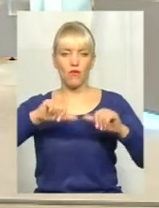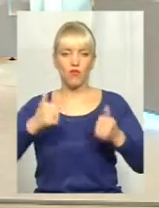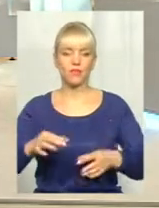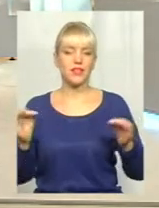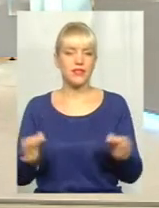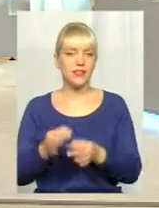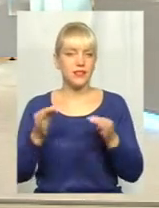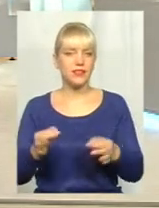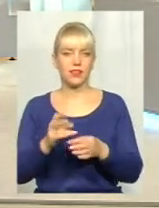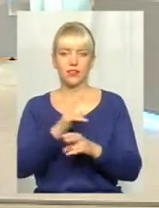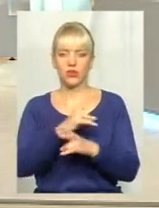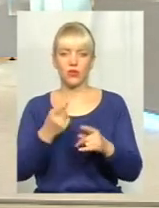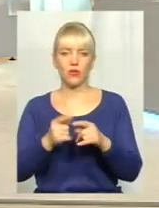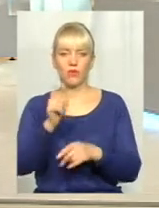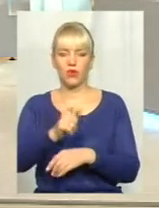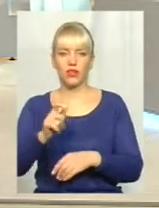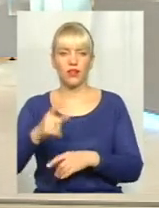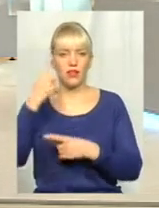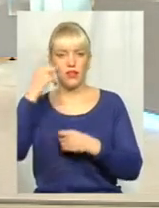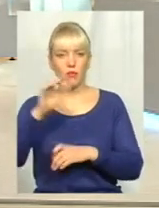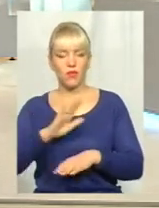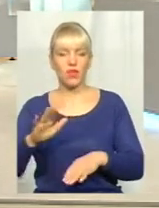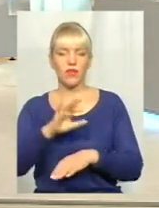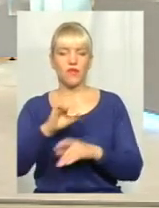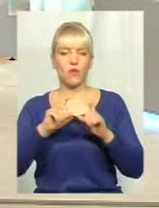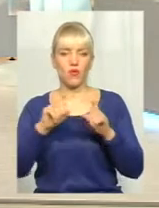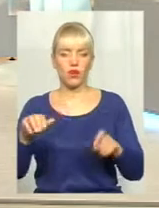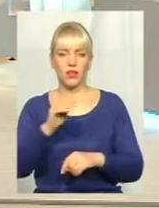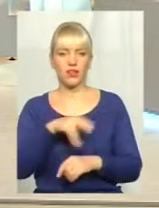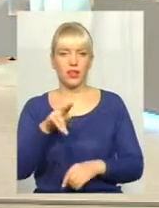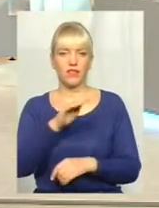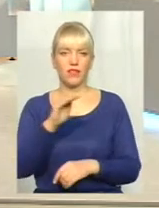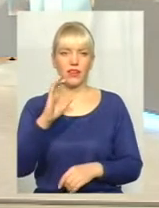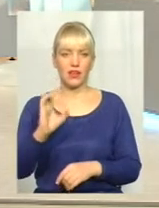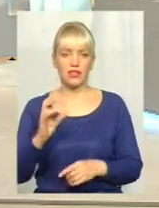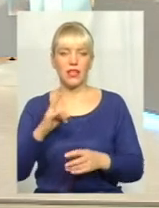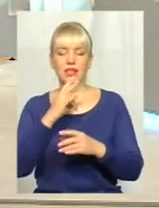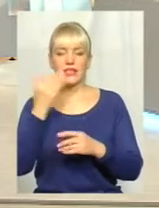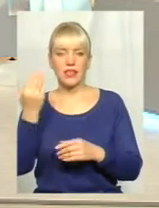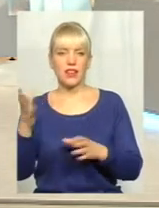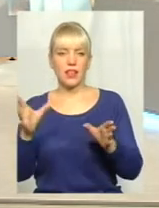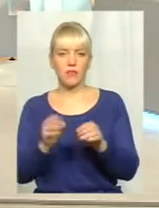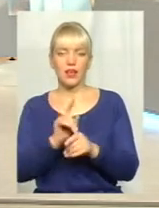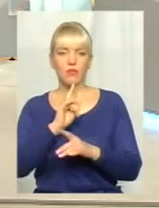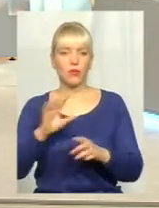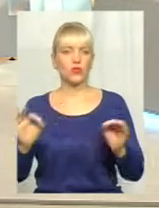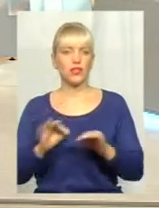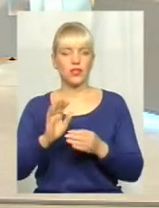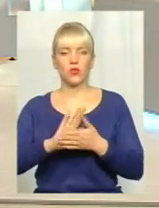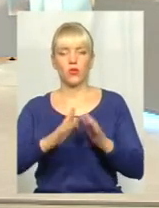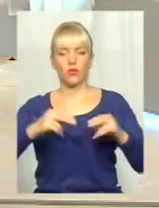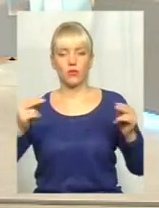ніяким чином, ніхто про них не повідомляв, ні в органи ДФС. З ними не були укладені ніякі документи, як такого вимагає